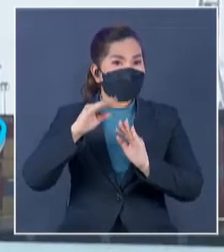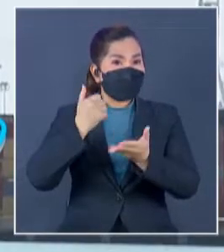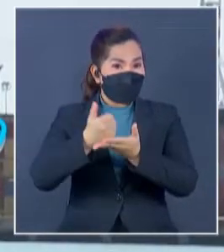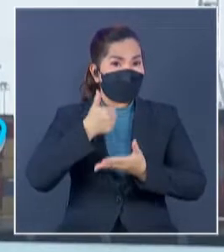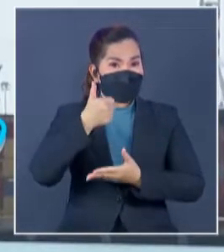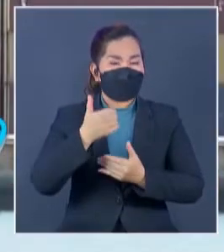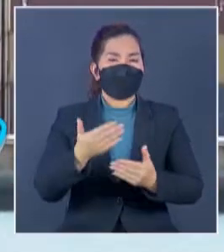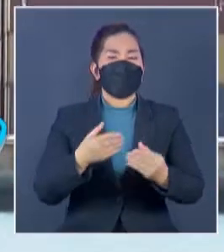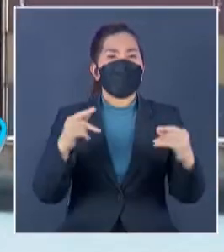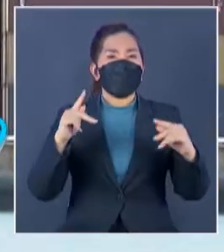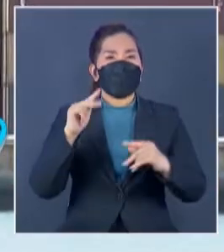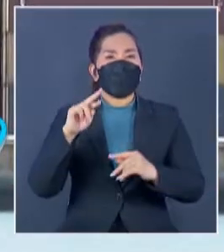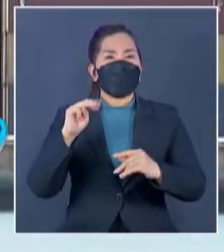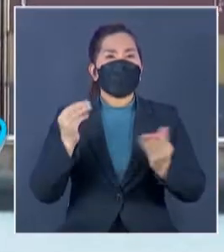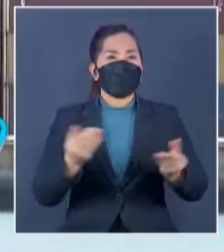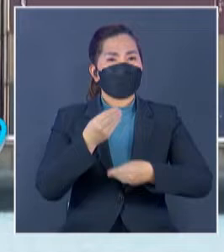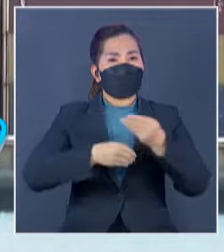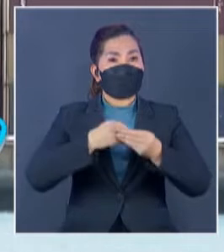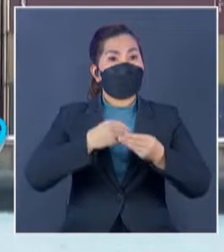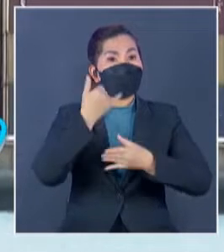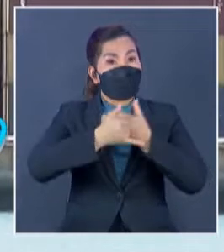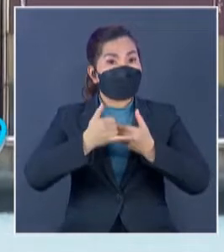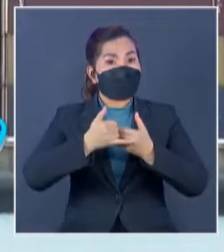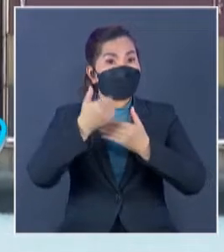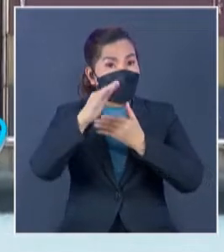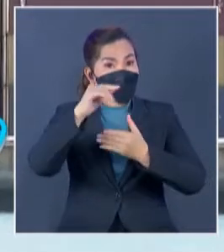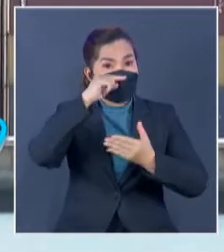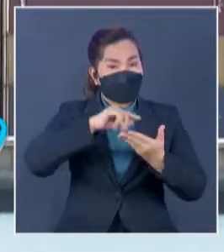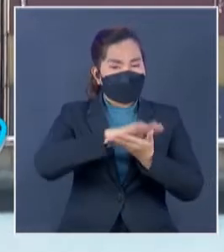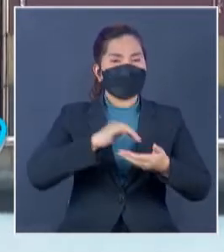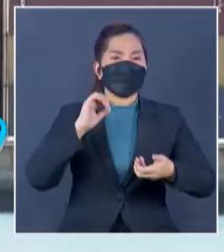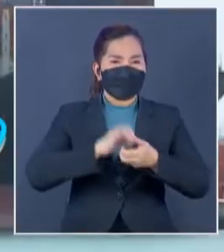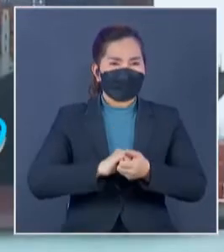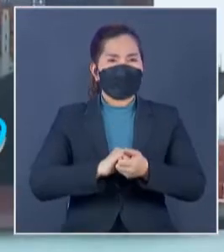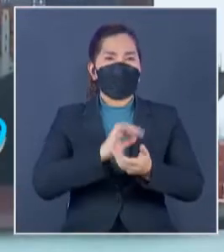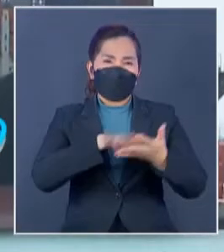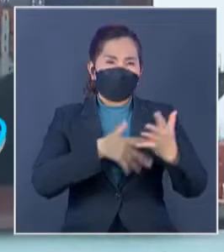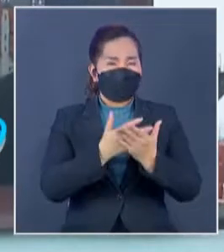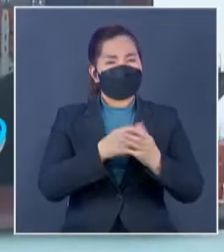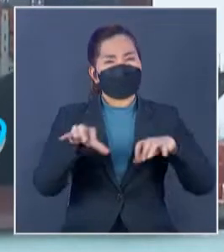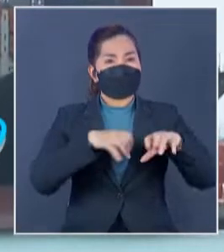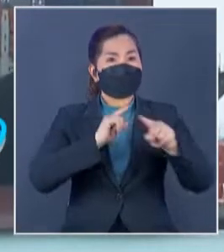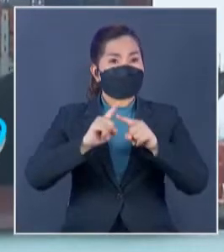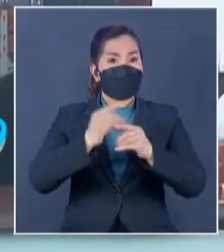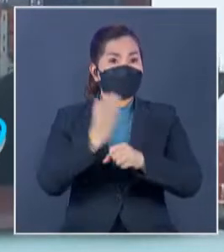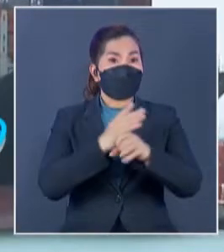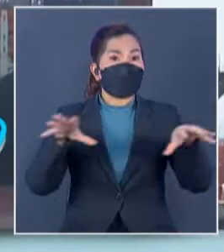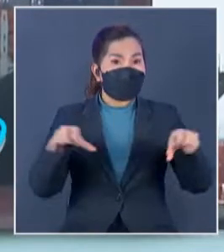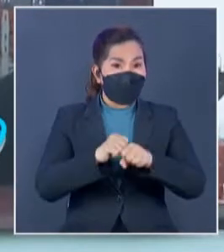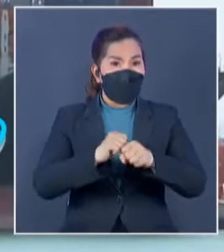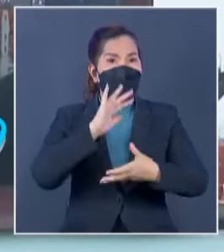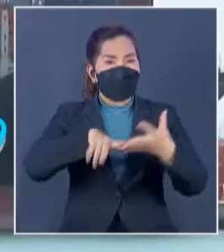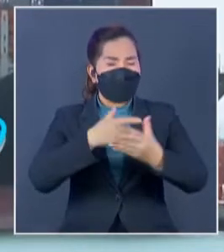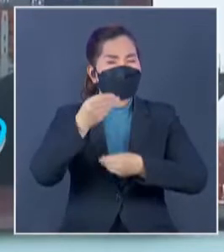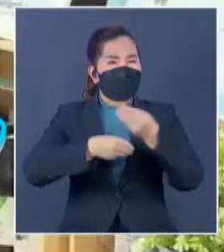างกรมส่งเสริมการค้าระหว่างประเทศก็จะเน้นแผนการทำงานเชิงรุกทั้งกิจกรรมบุกตลาดการจับคู่ธุรกิจการส่งเสริม